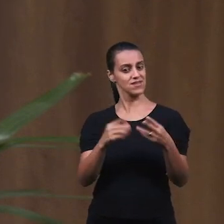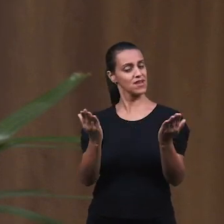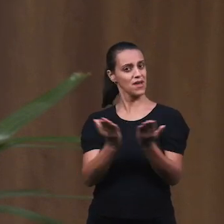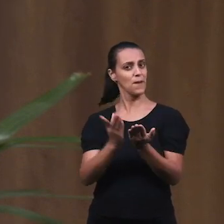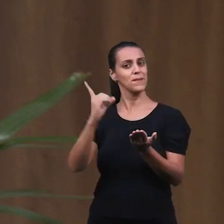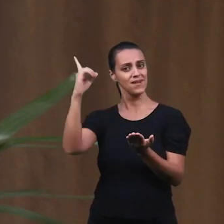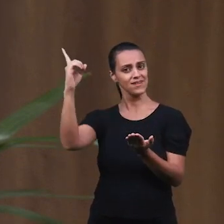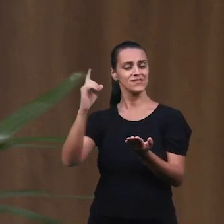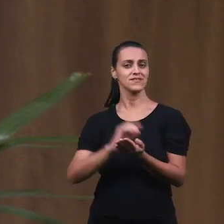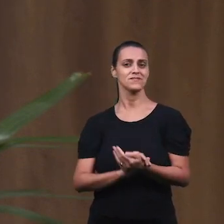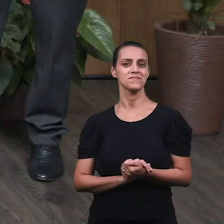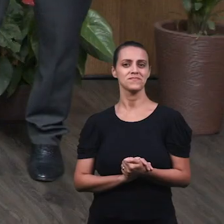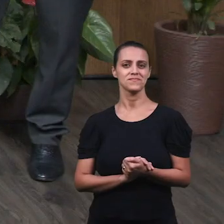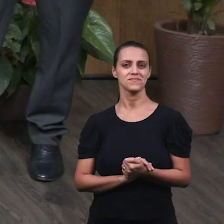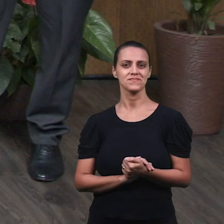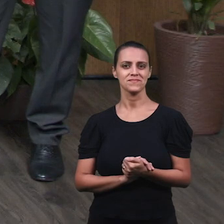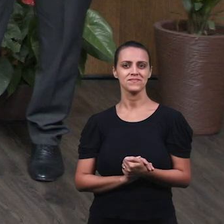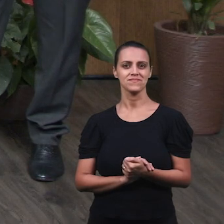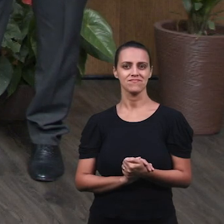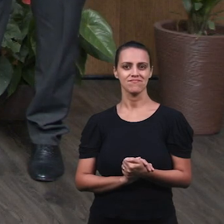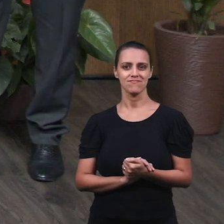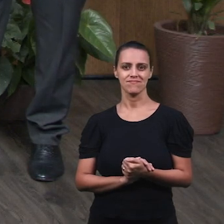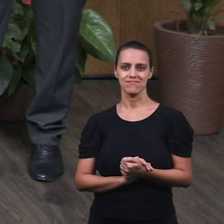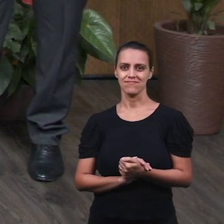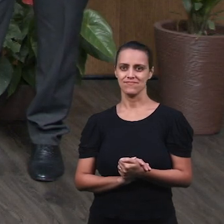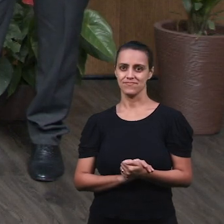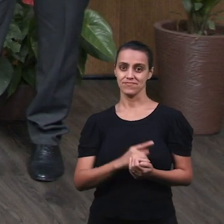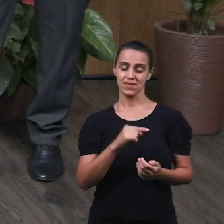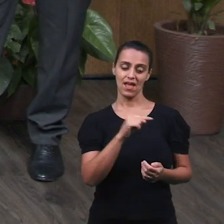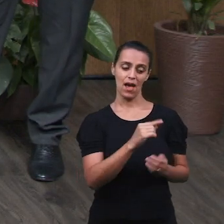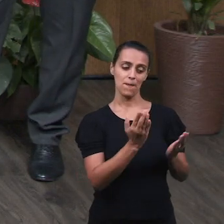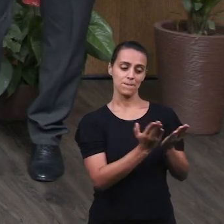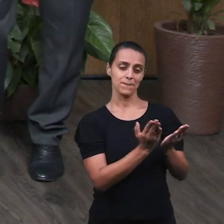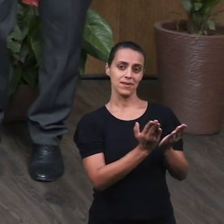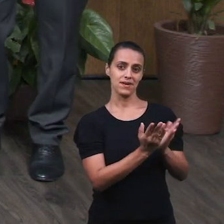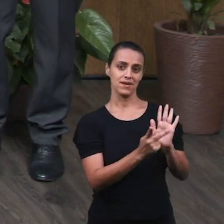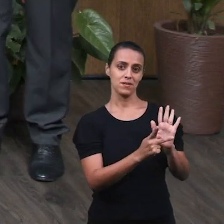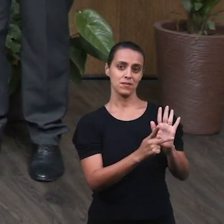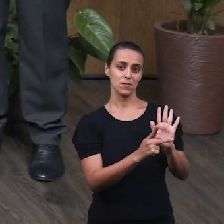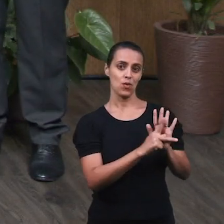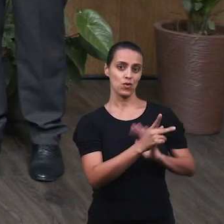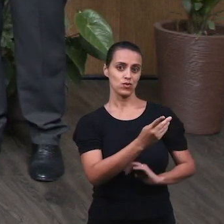parole. Dans la parole de la vie, observez,